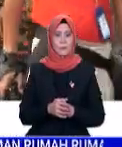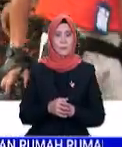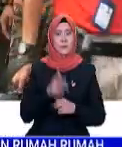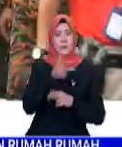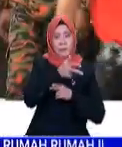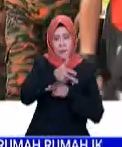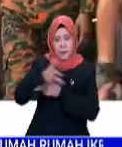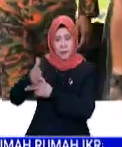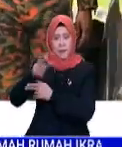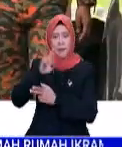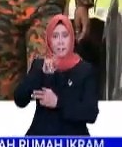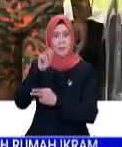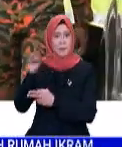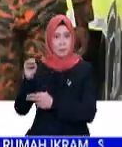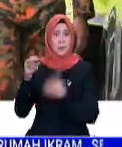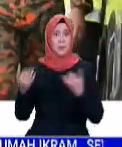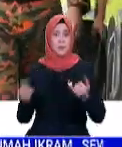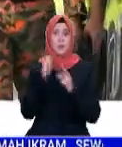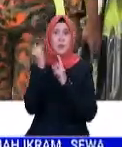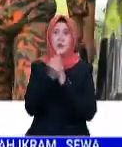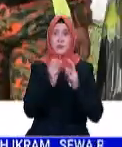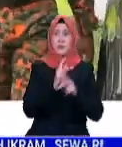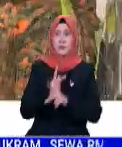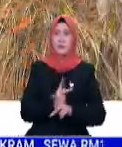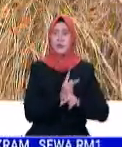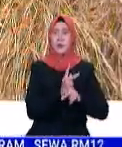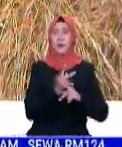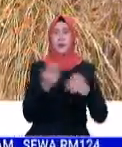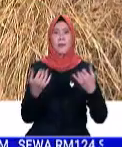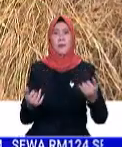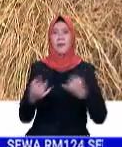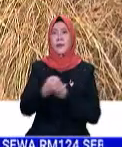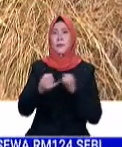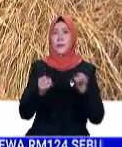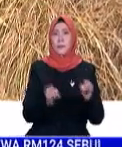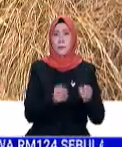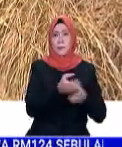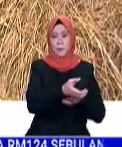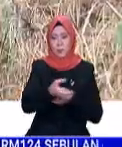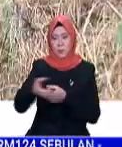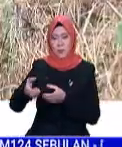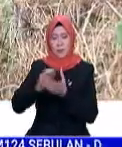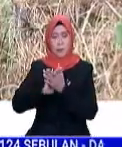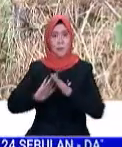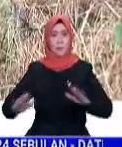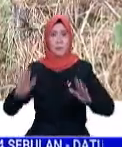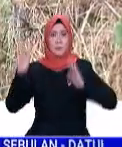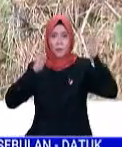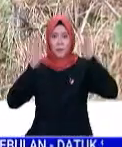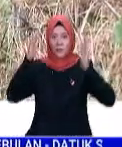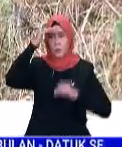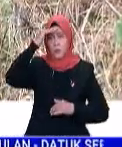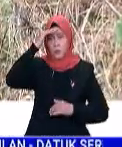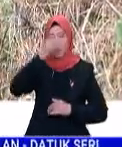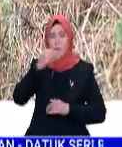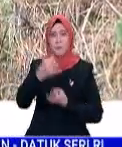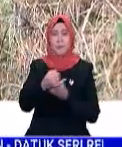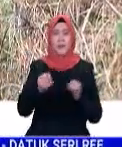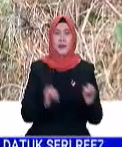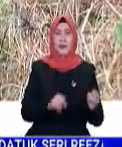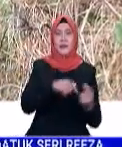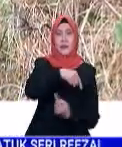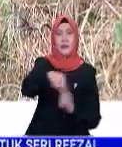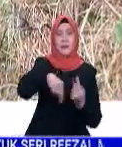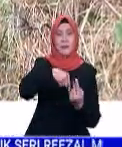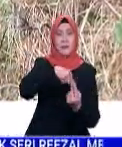Tinjauan RTM mendapati keadaan terkawal dan pihak berkuasa seperti Jabatan Bomba dan Penyelamat Malaysia Johor dan Jabatan Alam